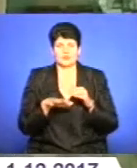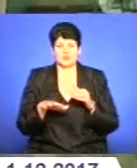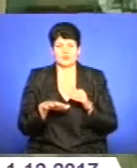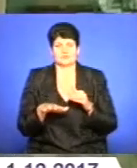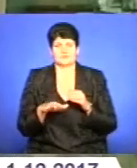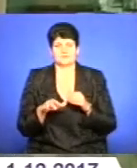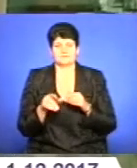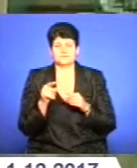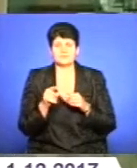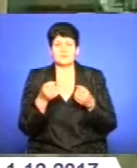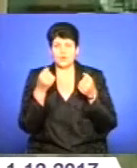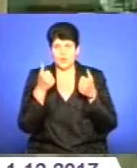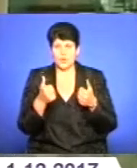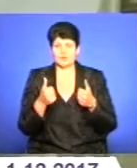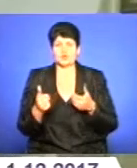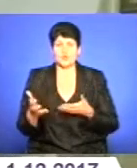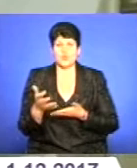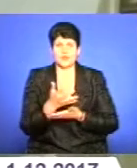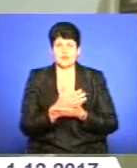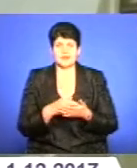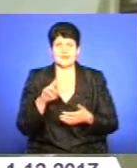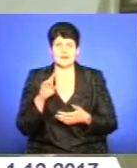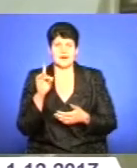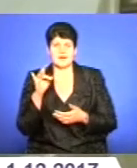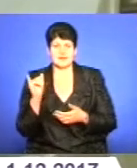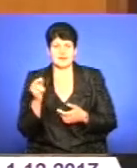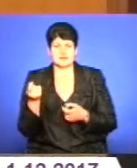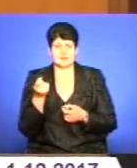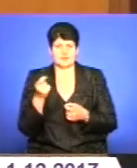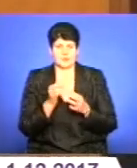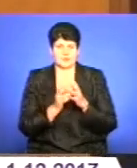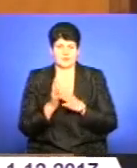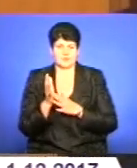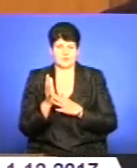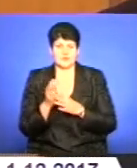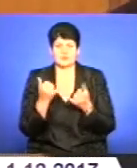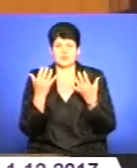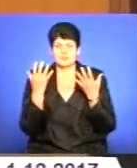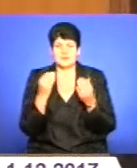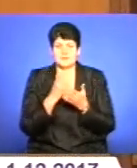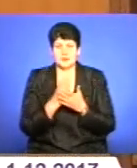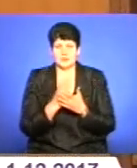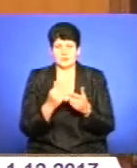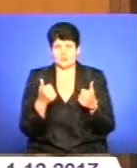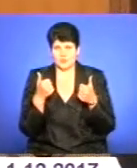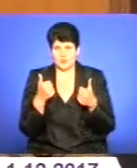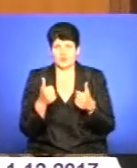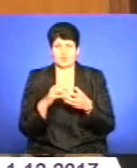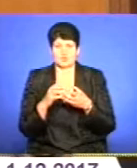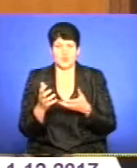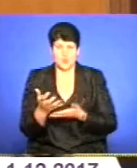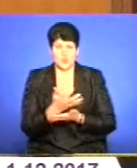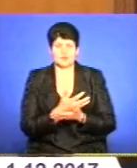цю культуру. Хороший урожай в області і ярих зернових культур. На сьогоднішній день ми маємо досить хороший